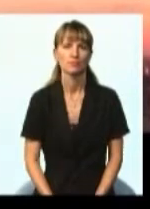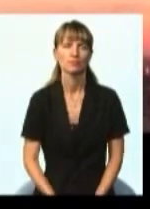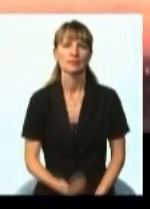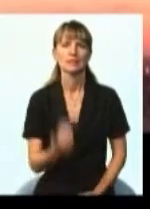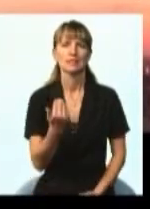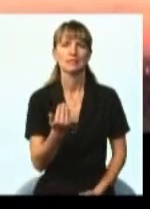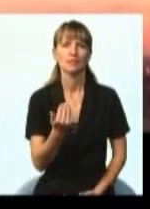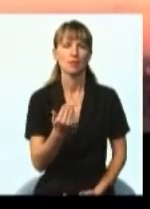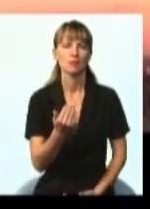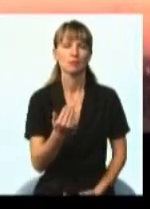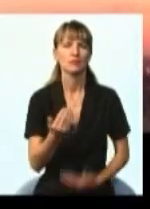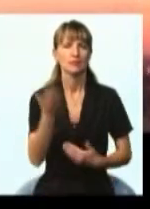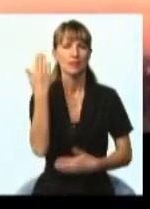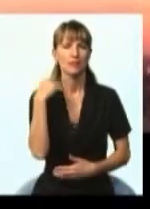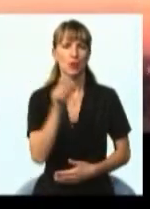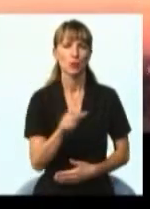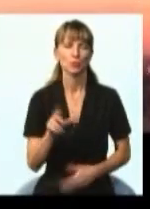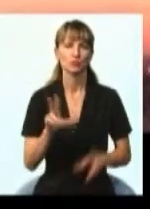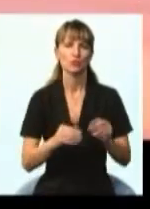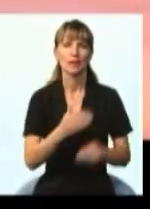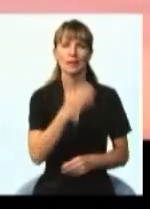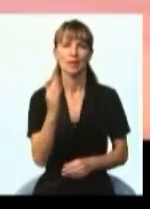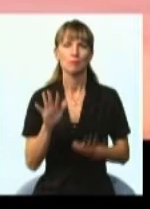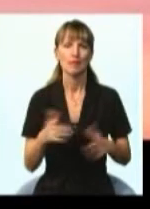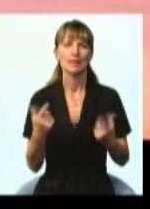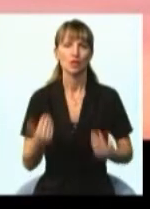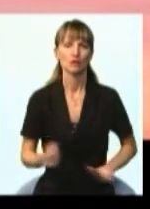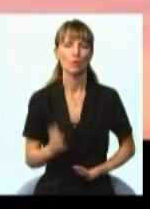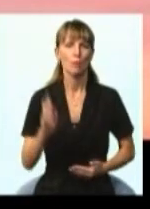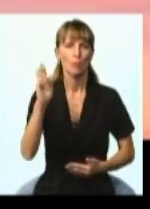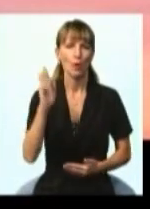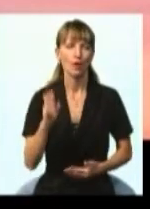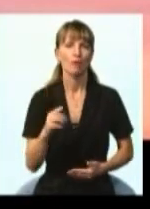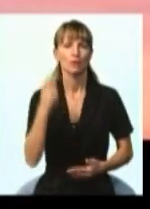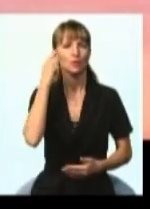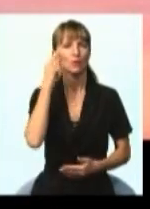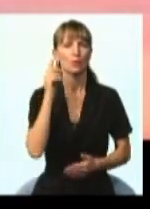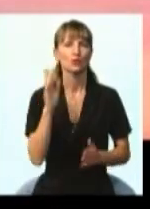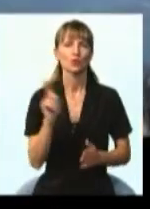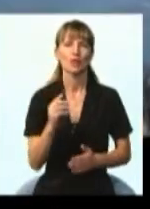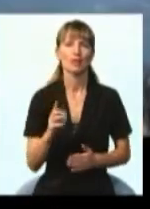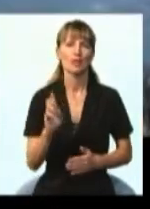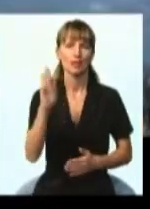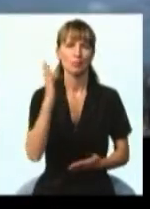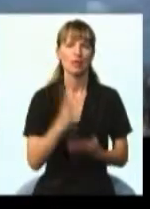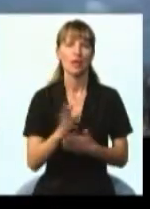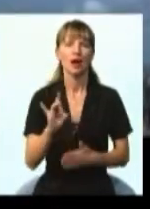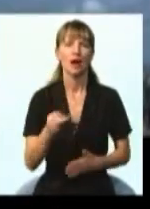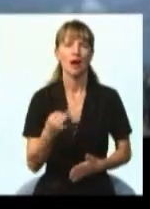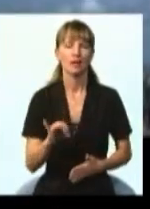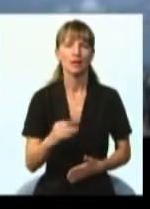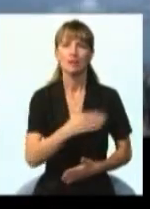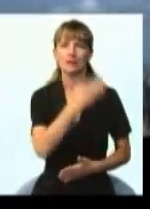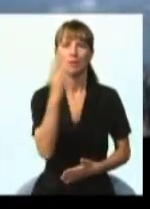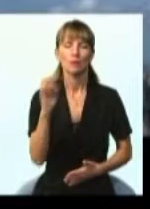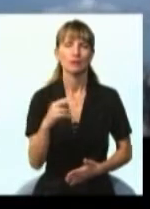Здавна люди вважали небо місцем, де живуть боги, а дехто думає, що саме на небі знаходиться рай. Небо над землею